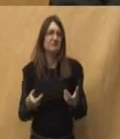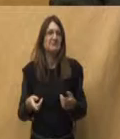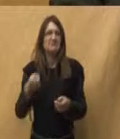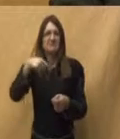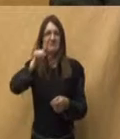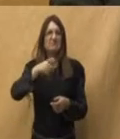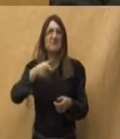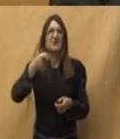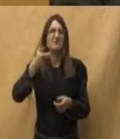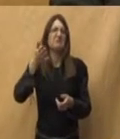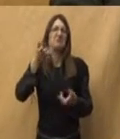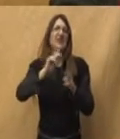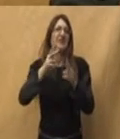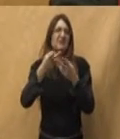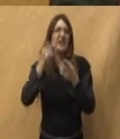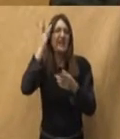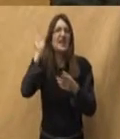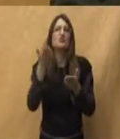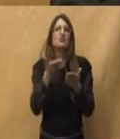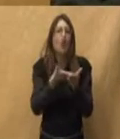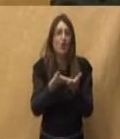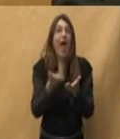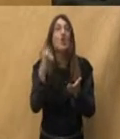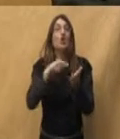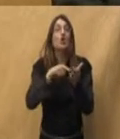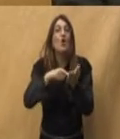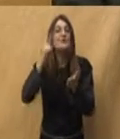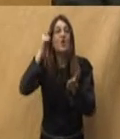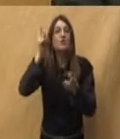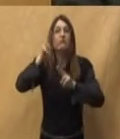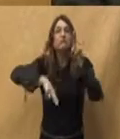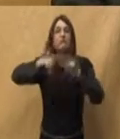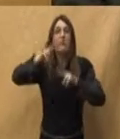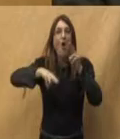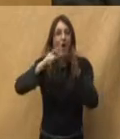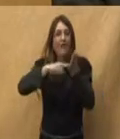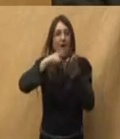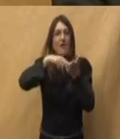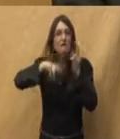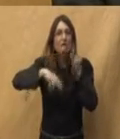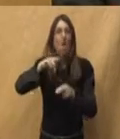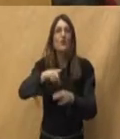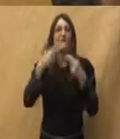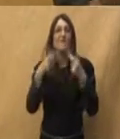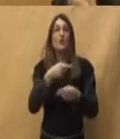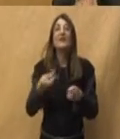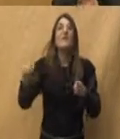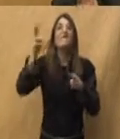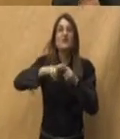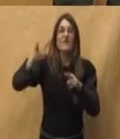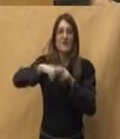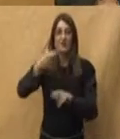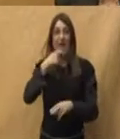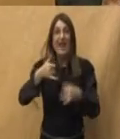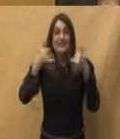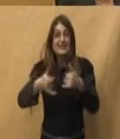gledateljstvu puno ne znači. Ali, dakle, to su te boje, ti pigmenti. Oni su dragocjeni. Treba ih što više konzumirati. A možete ih samo konzumirati